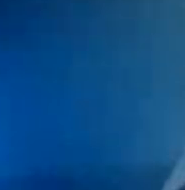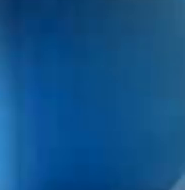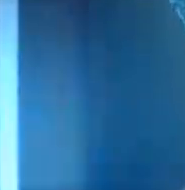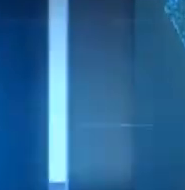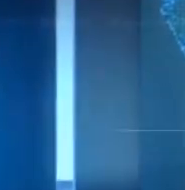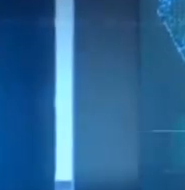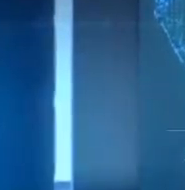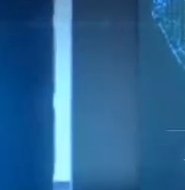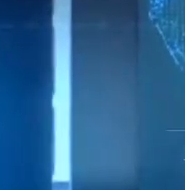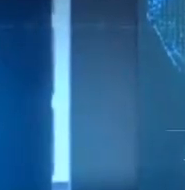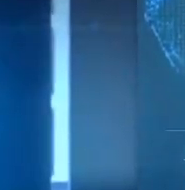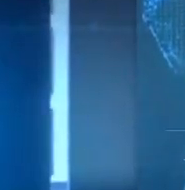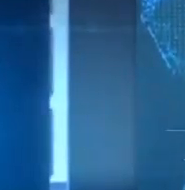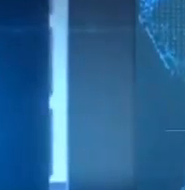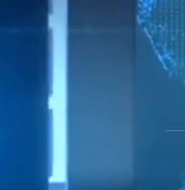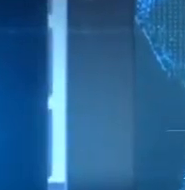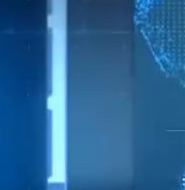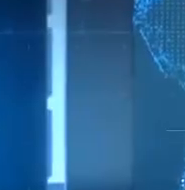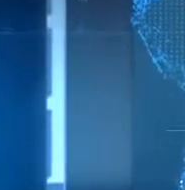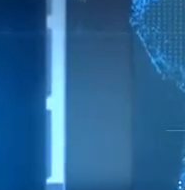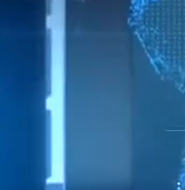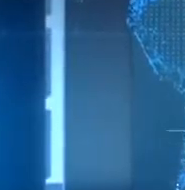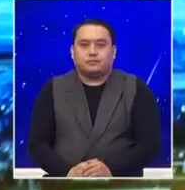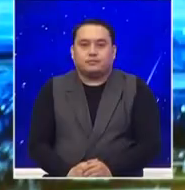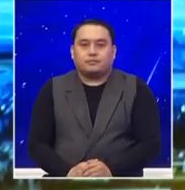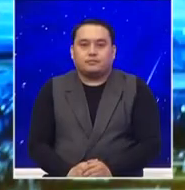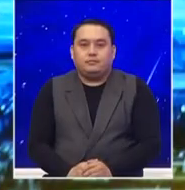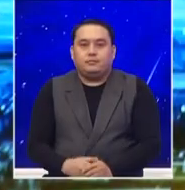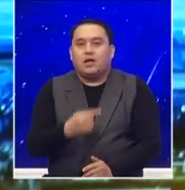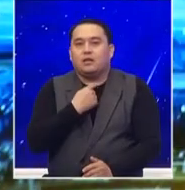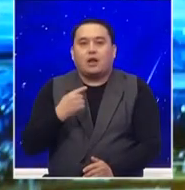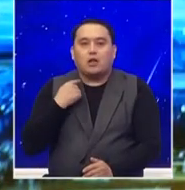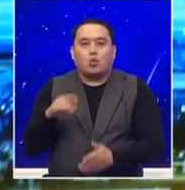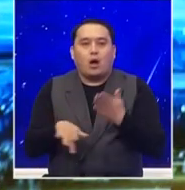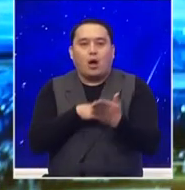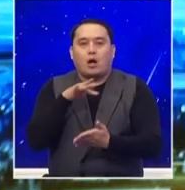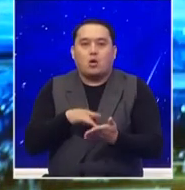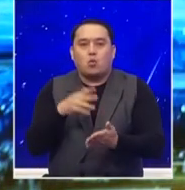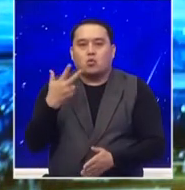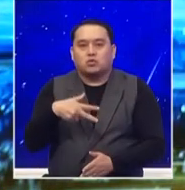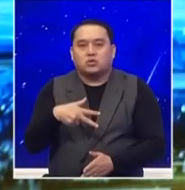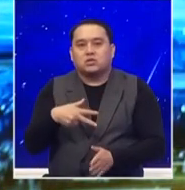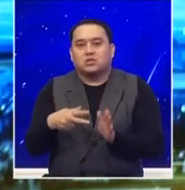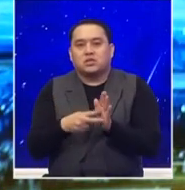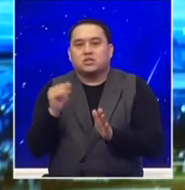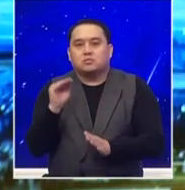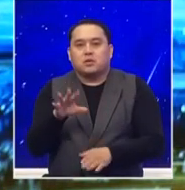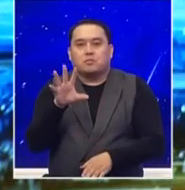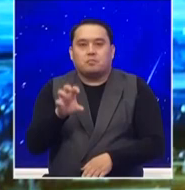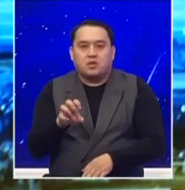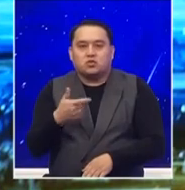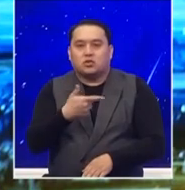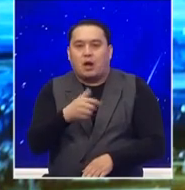Аманжол Шомартұлы, Жетісу арнасы. Талдықорған қаласында 38502 гектар жер алқабы бар.